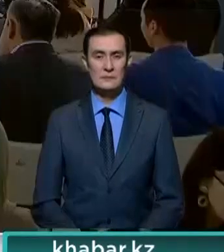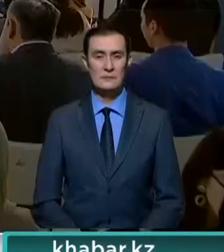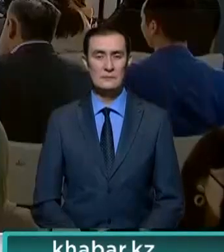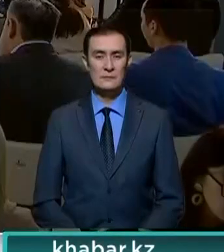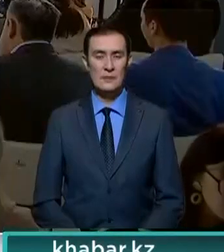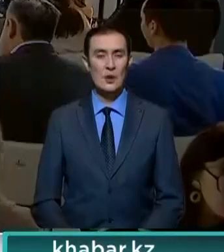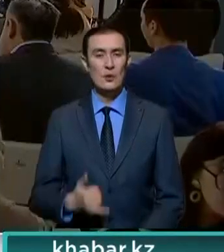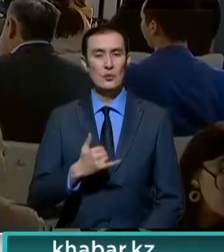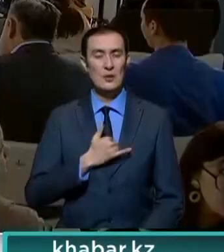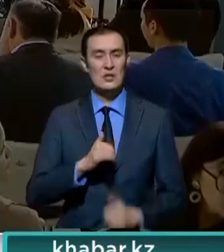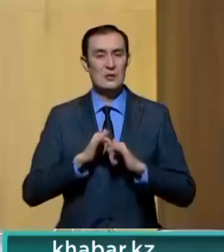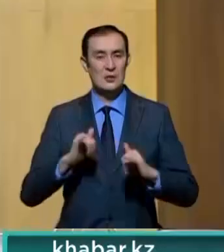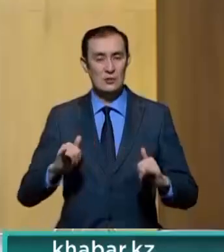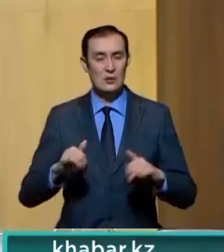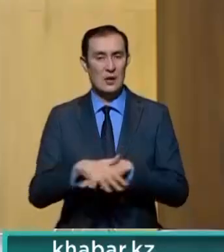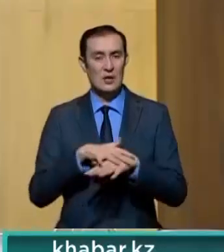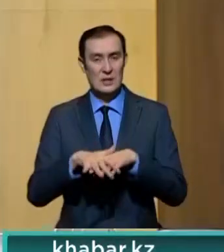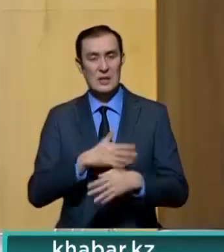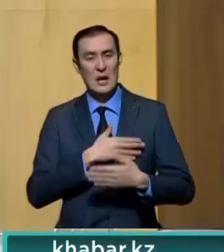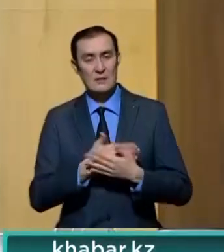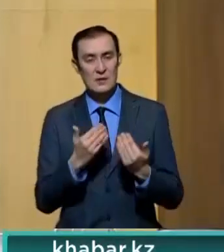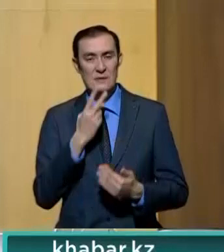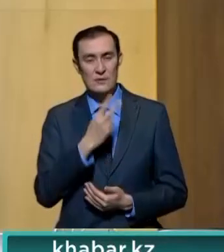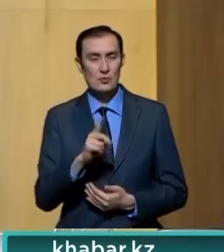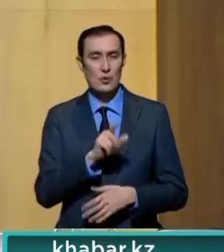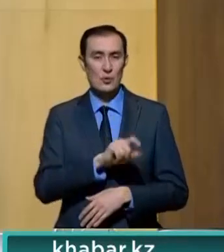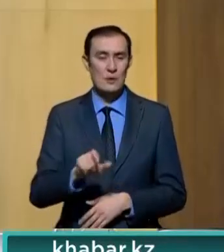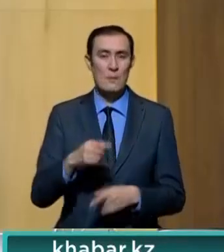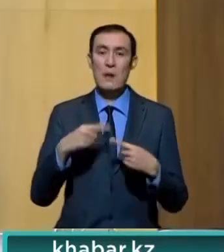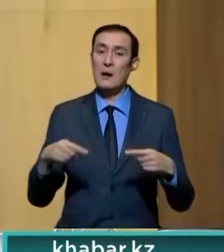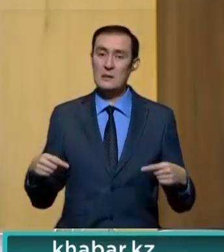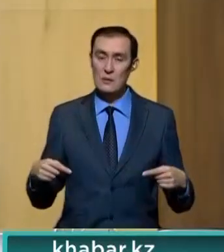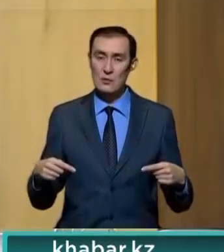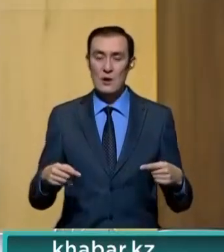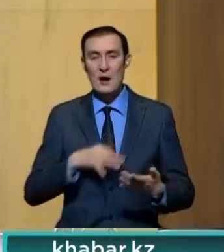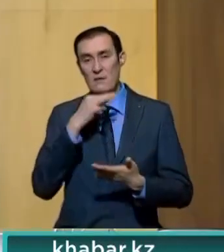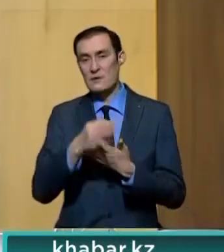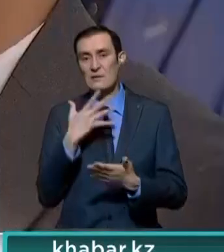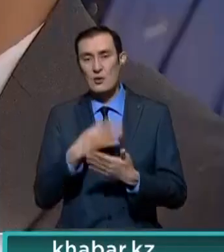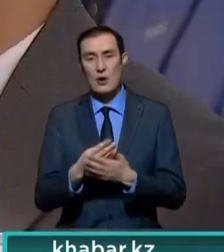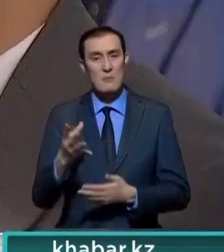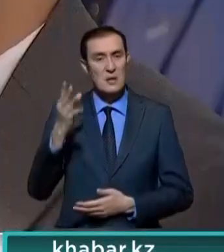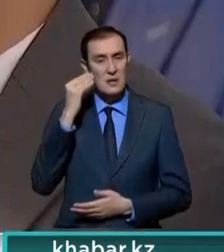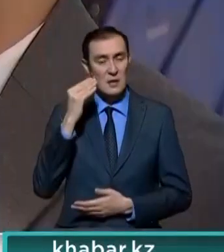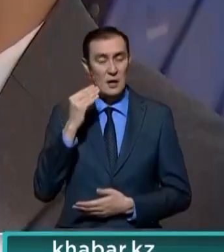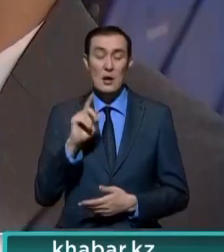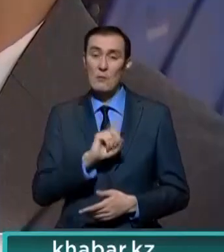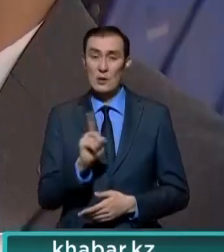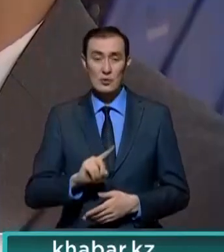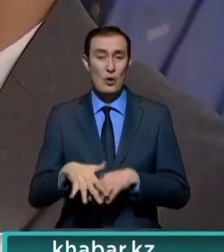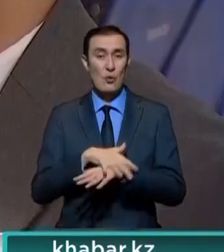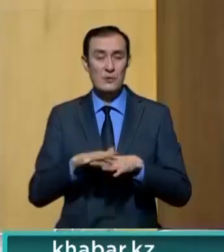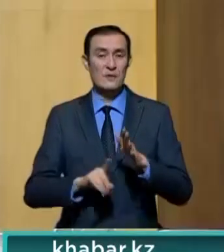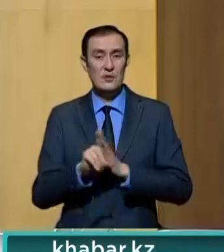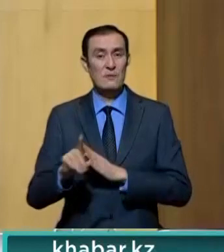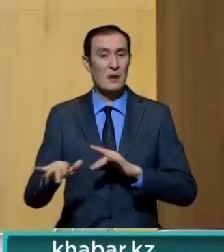У нас растет гражданская активность. И мы видим, как активно граждане по-разному выражают свое отношение, потому что общество